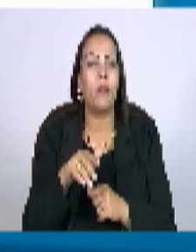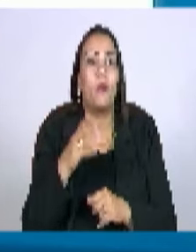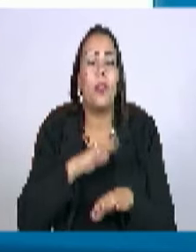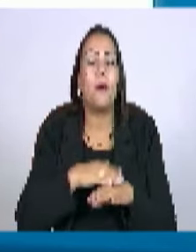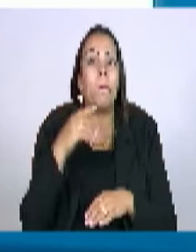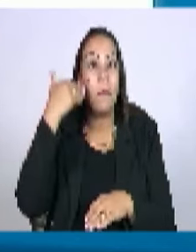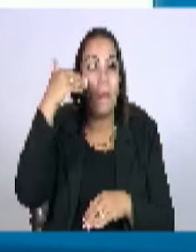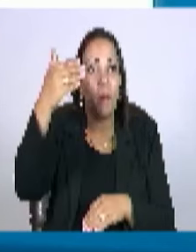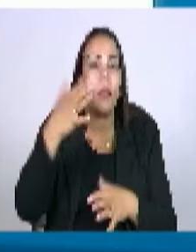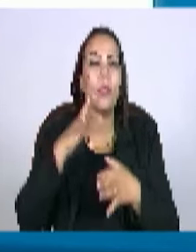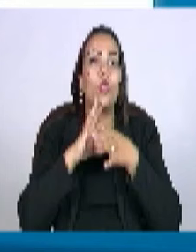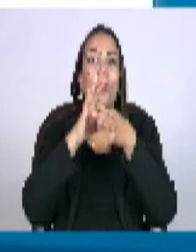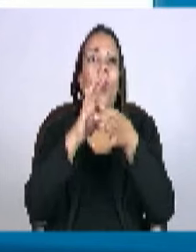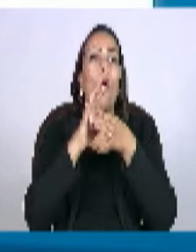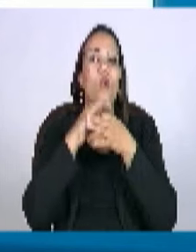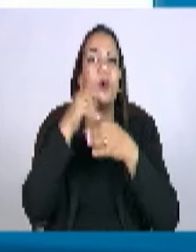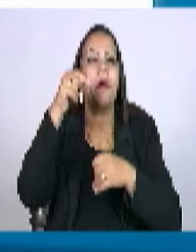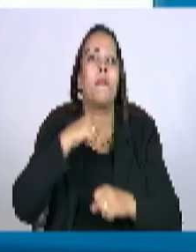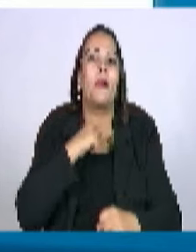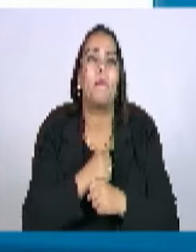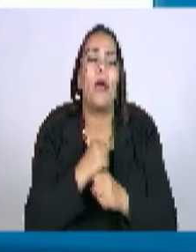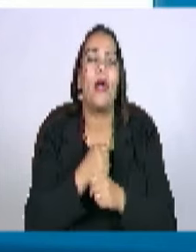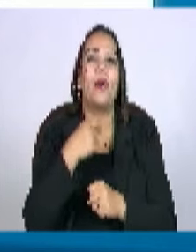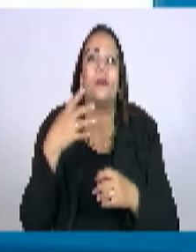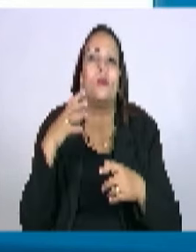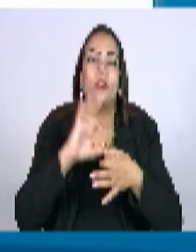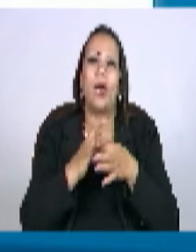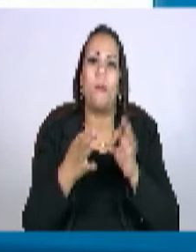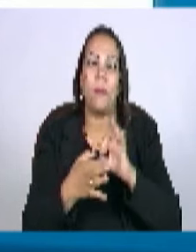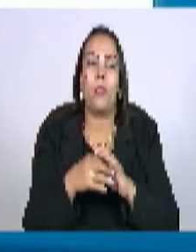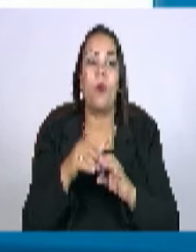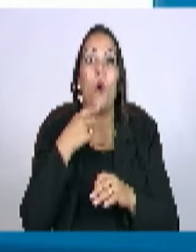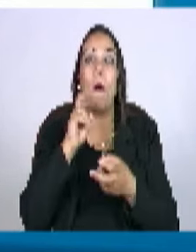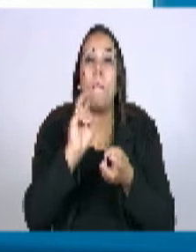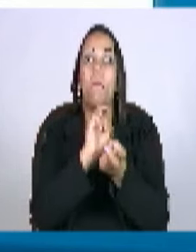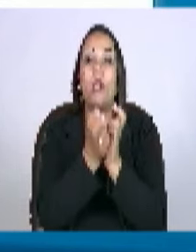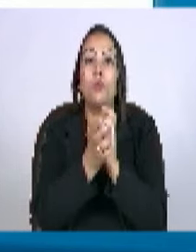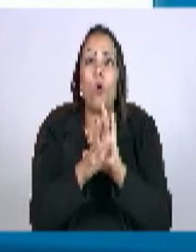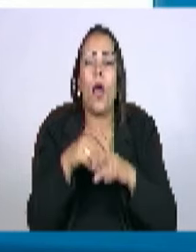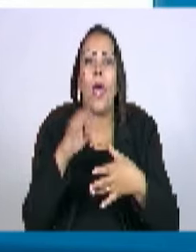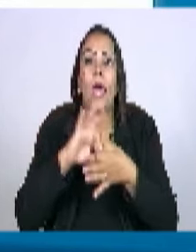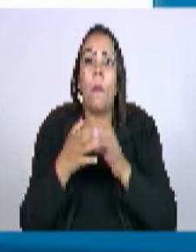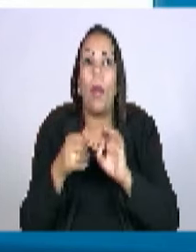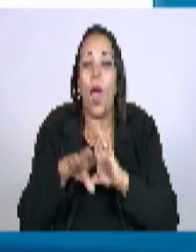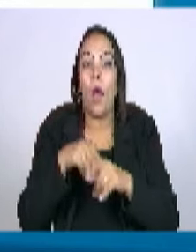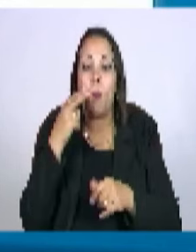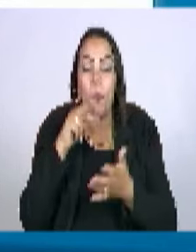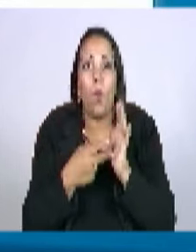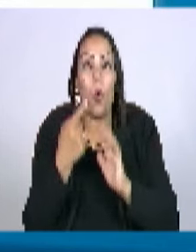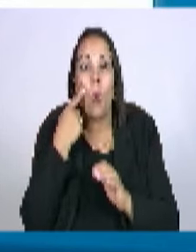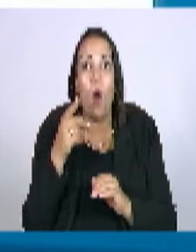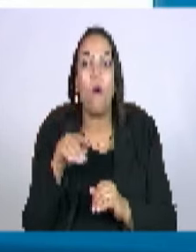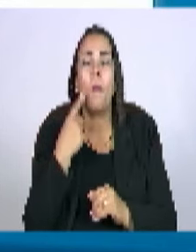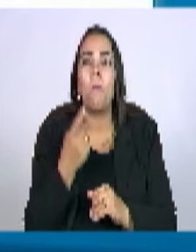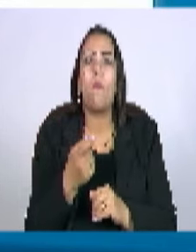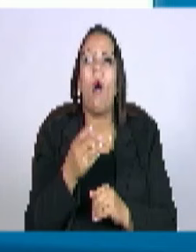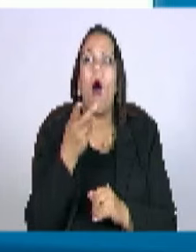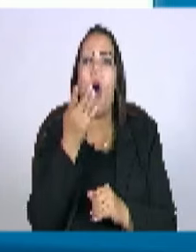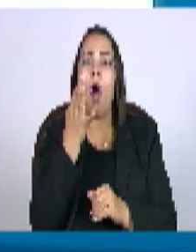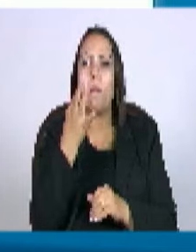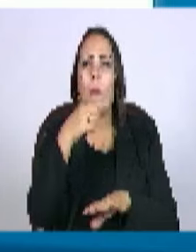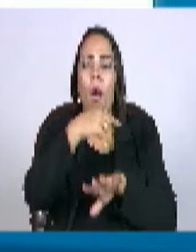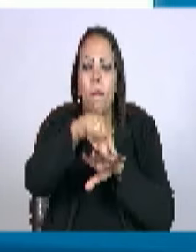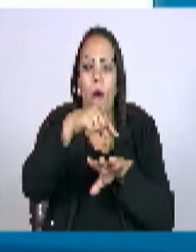امل فكره التواصل في مجال العمل الاهلي المشروعات اللي الجمعيات كانت بتركز عليها اربع